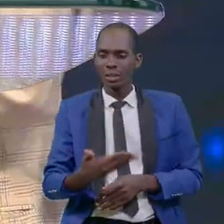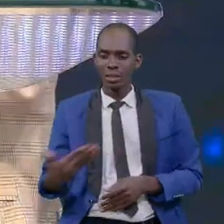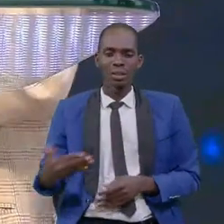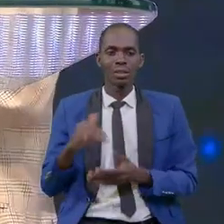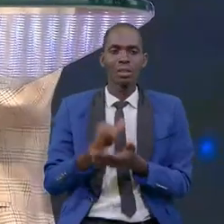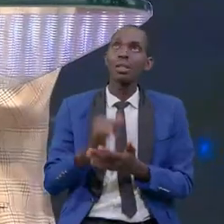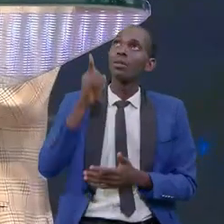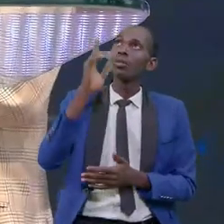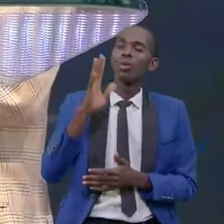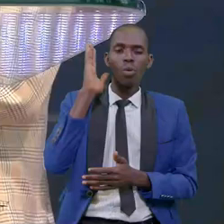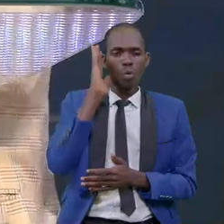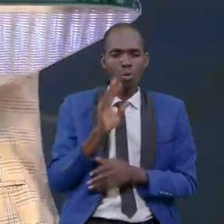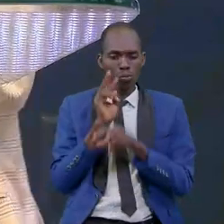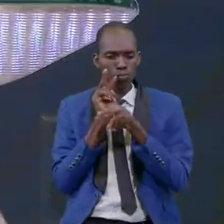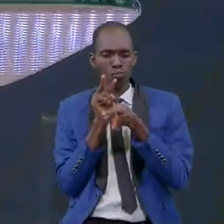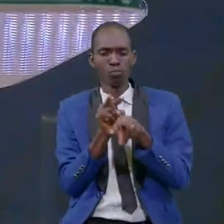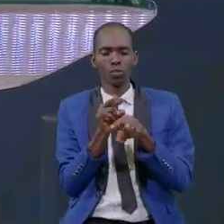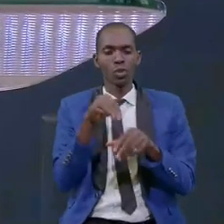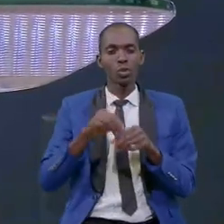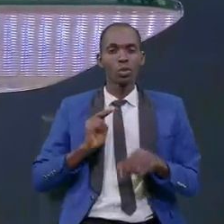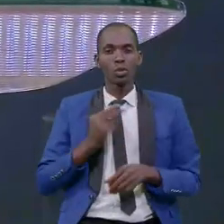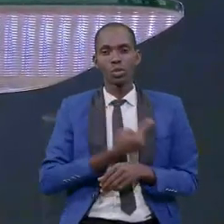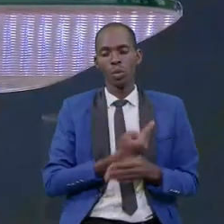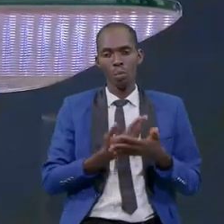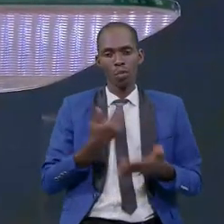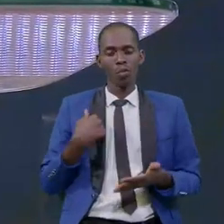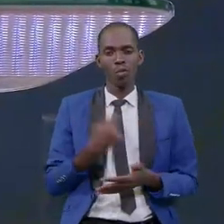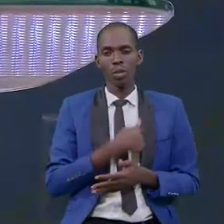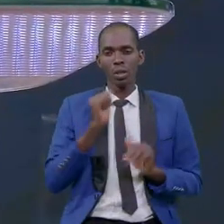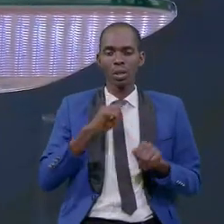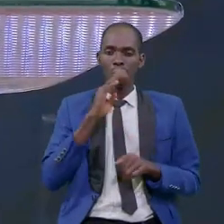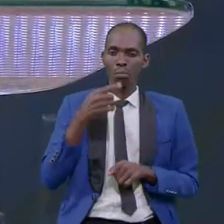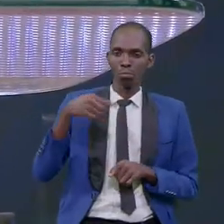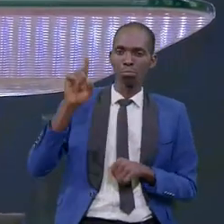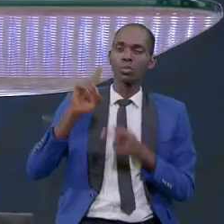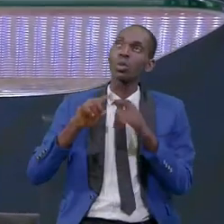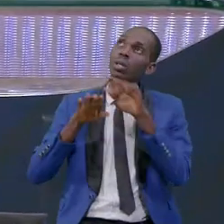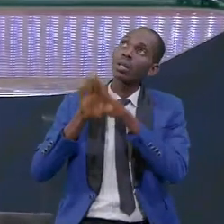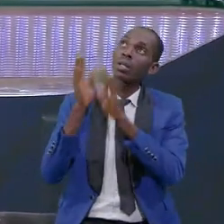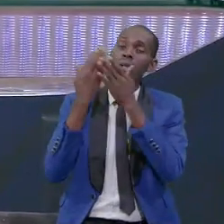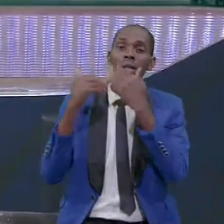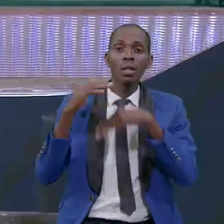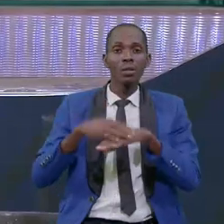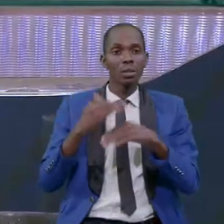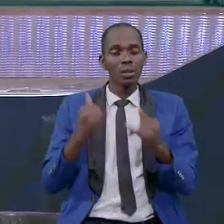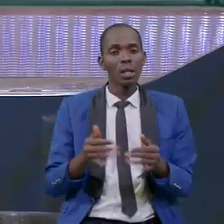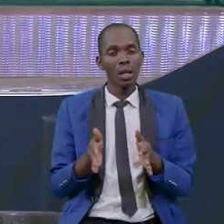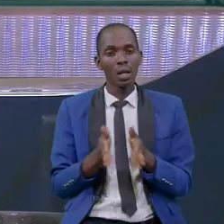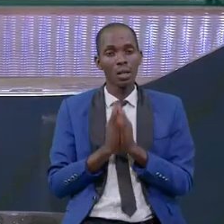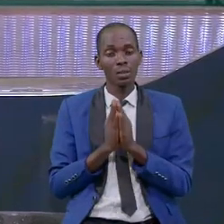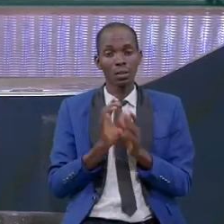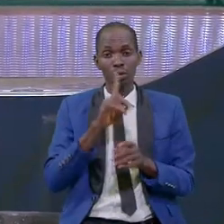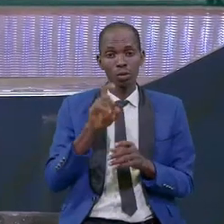les qualifications? Qu'est-ce que Dieu va considérer afin de nous faire aller au ciel? Et la